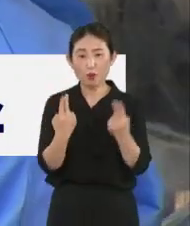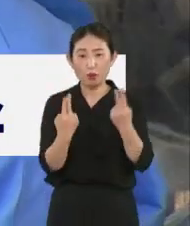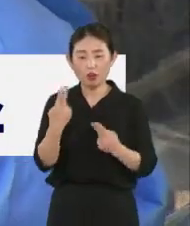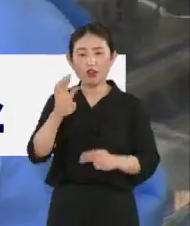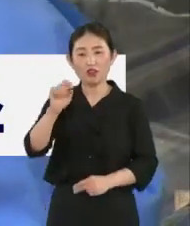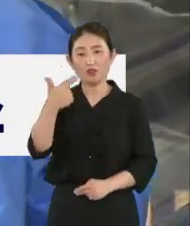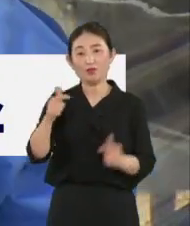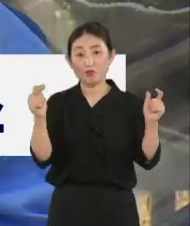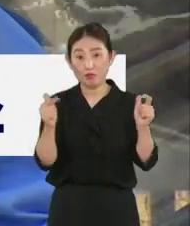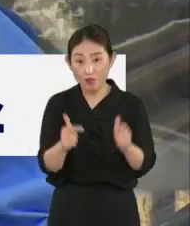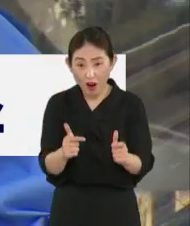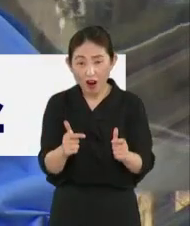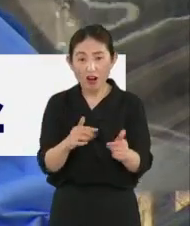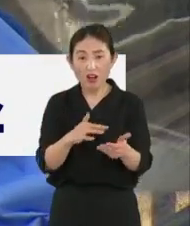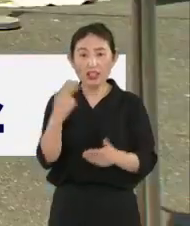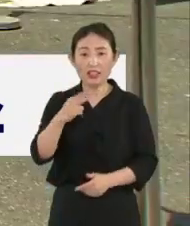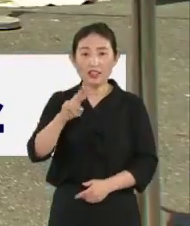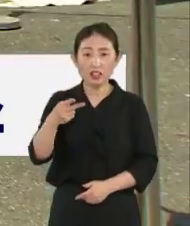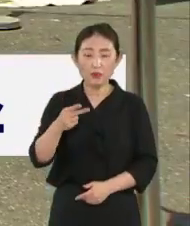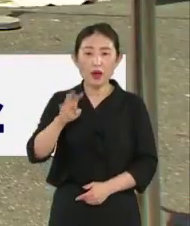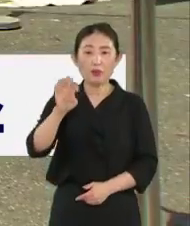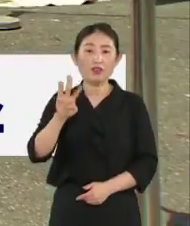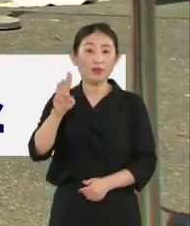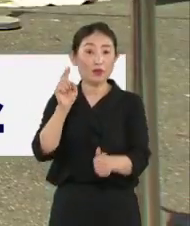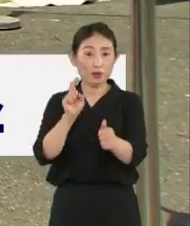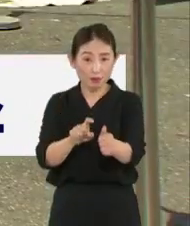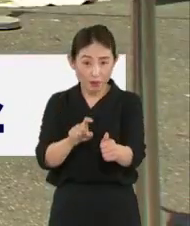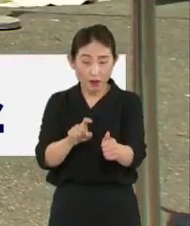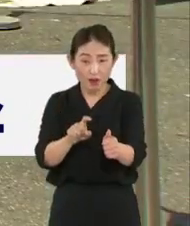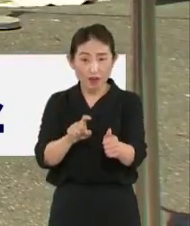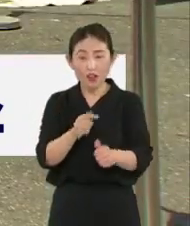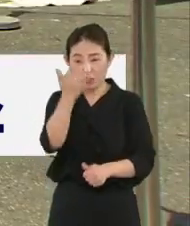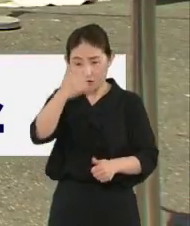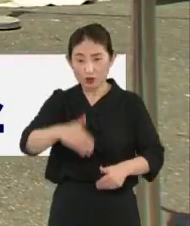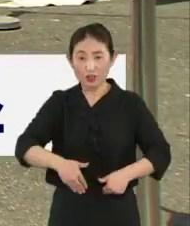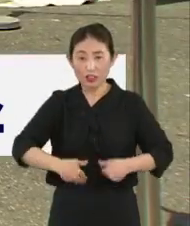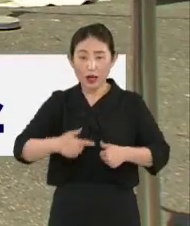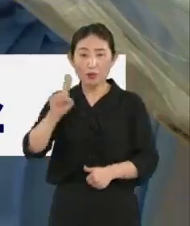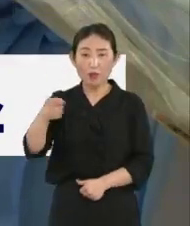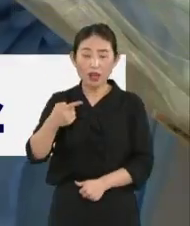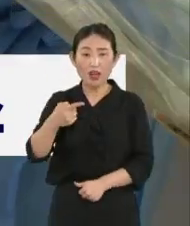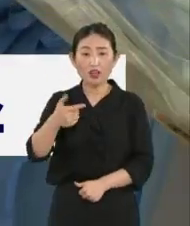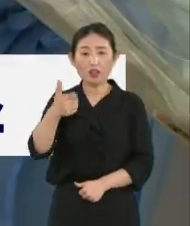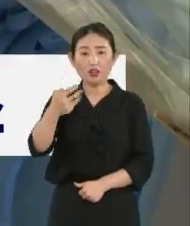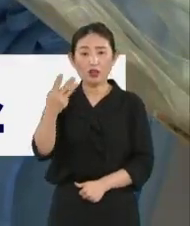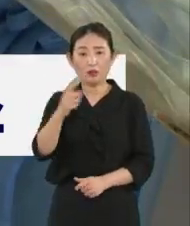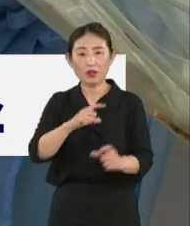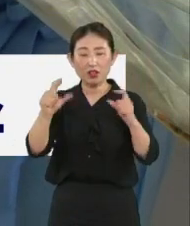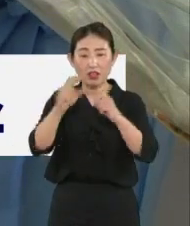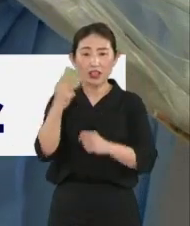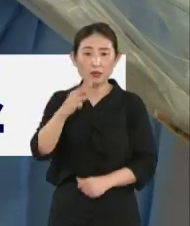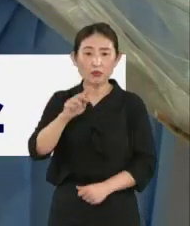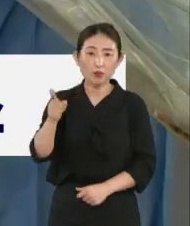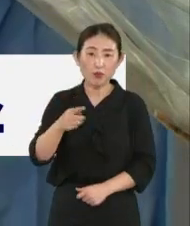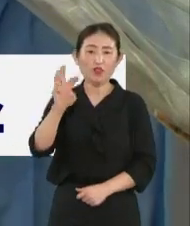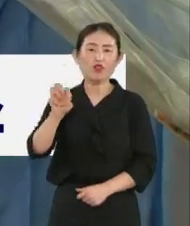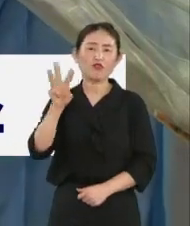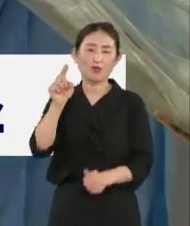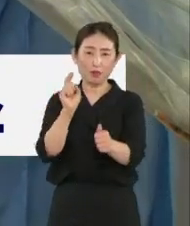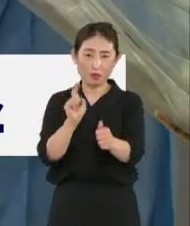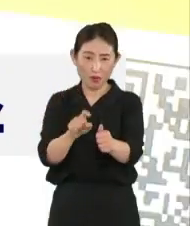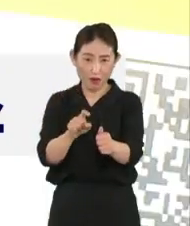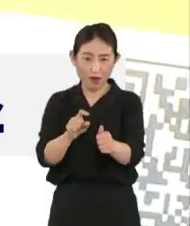36명이 감소한 2천 2백 만 세 명의 확인됐고 충남은 백신 3명이 들면서 3000 100선 3명의